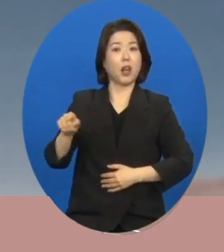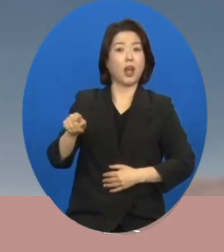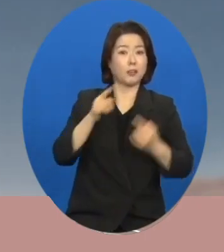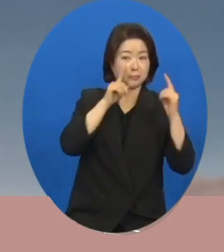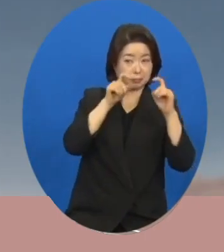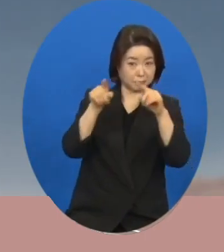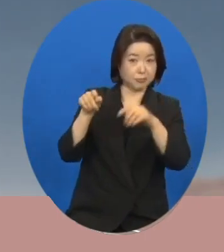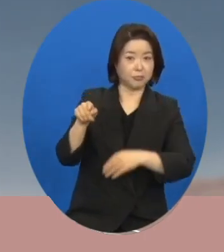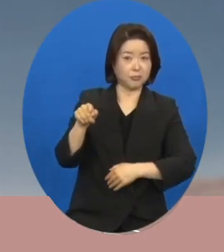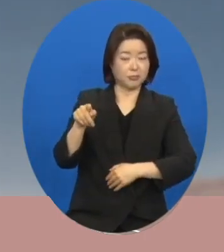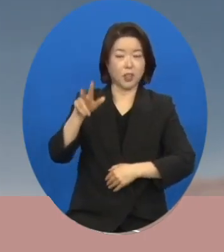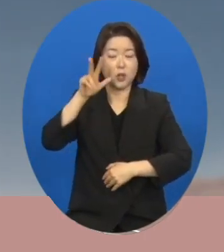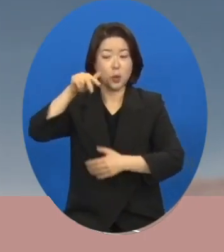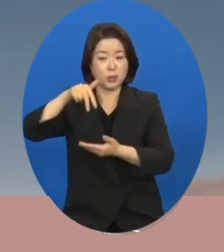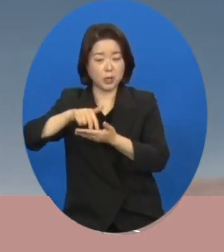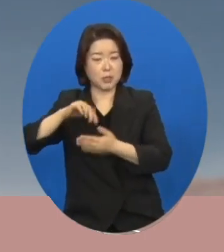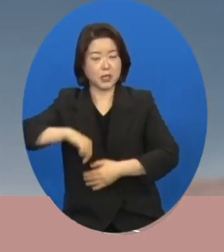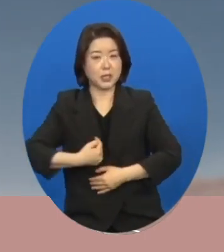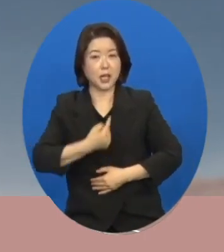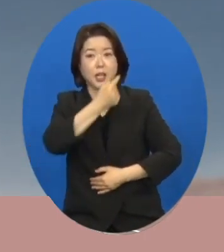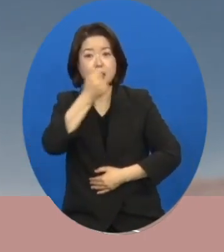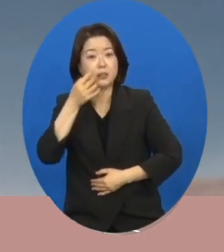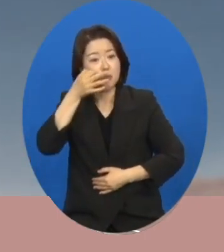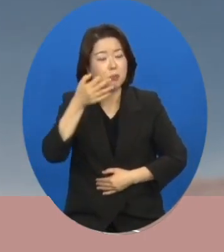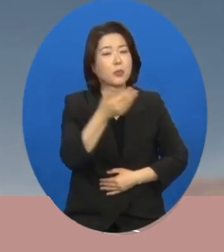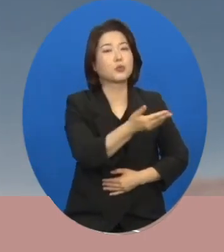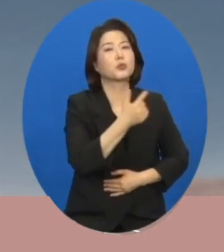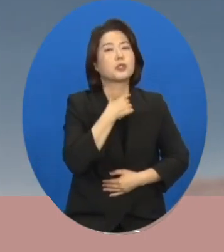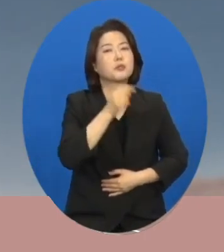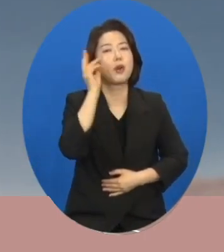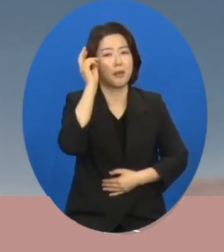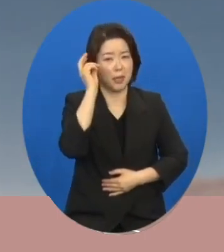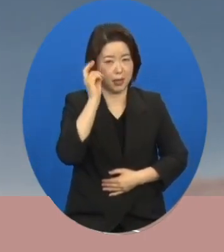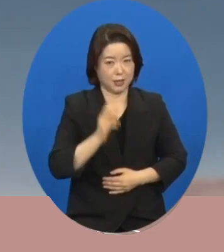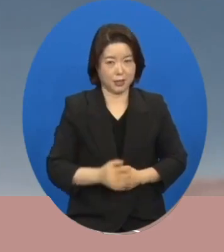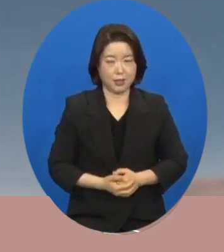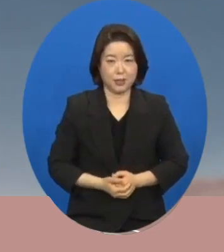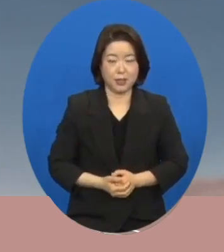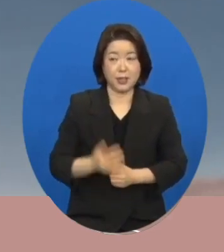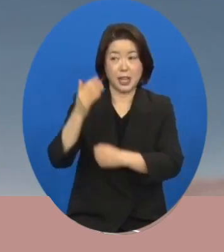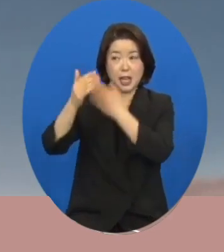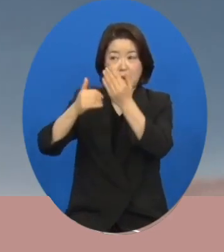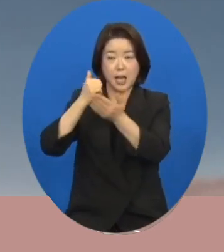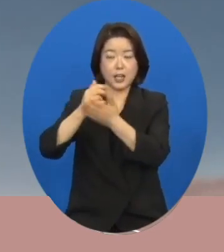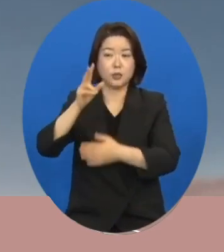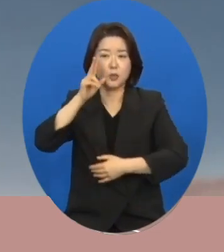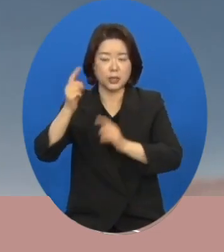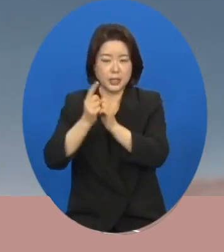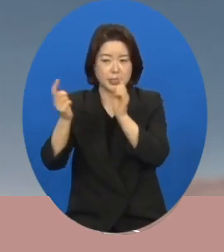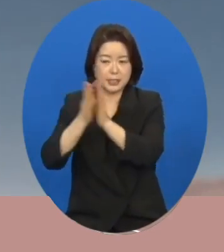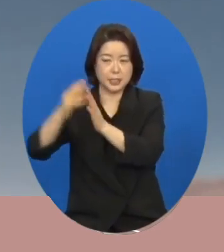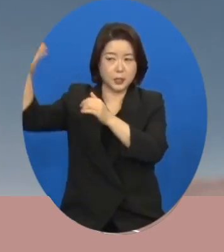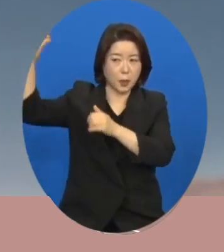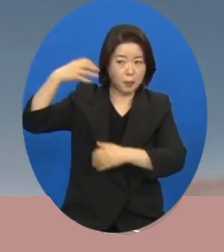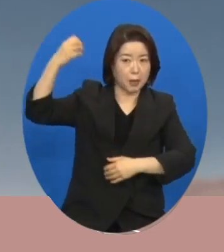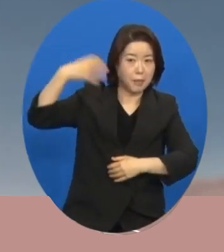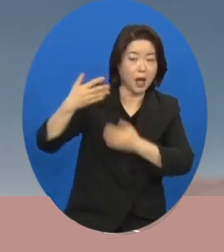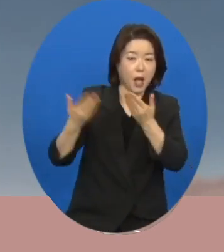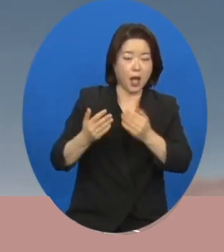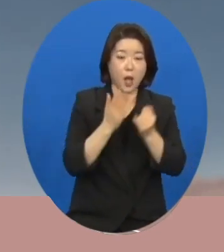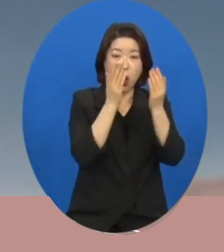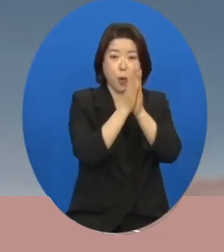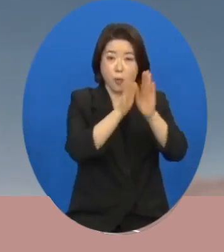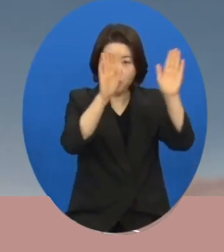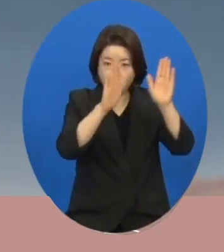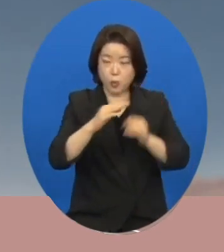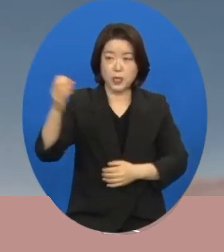자기를 증명해 보고 싶 남이 있을 겁니다 근데 그때 하나님께서 여호수에게 직접 말씀을 해요 모세에게 했던 것처럼